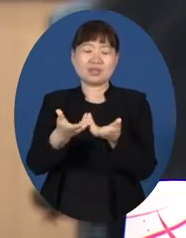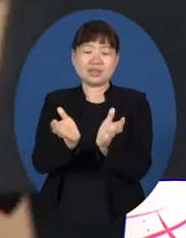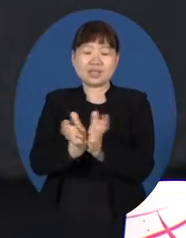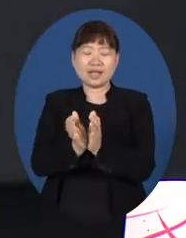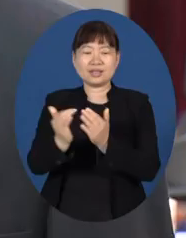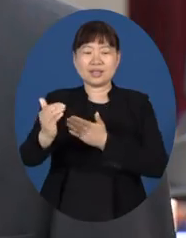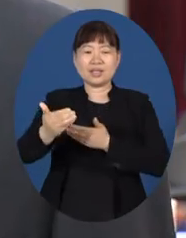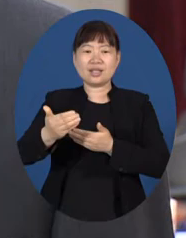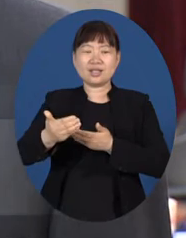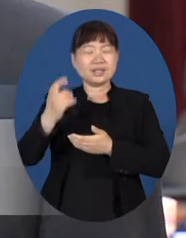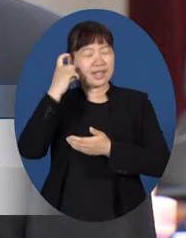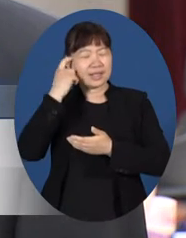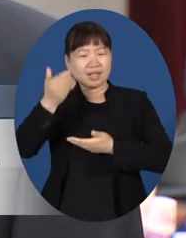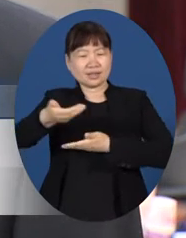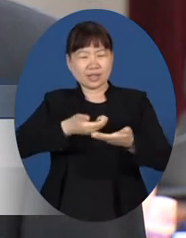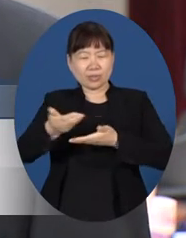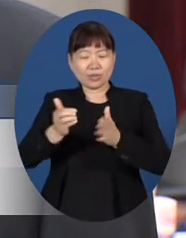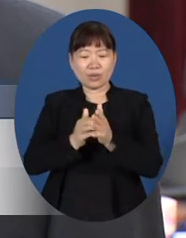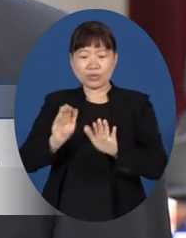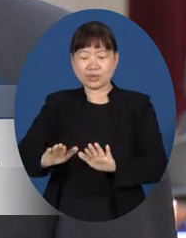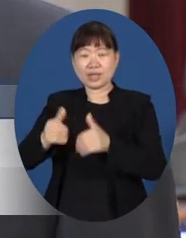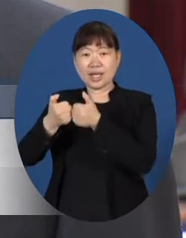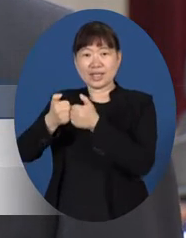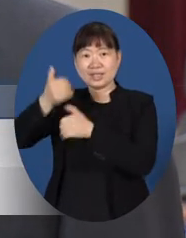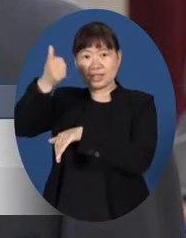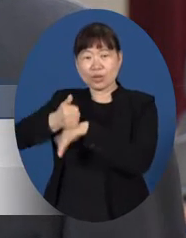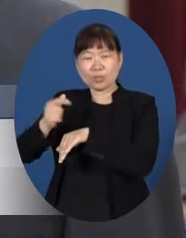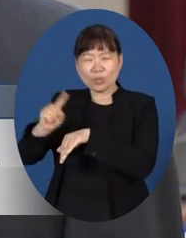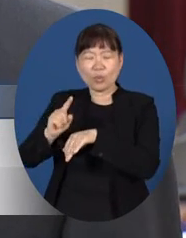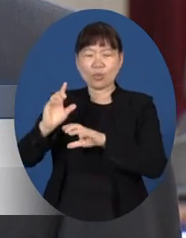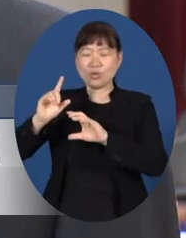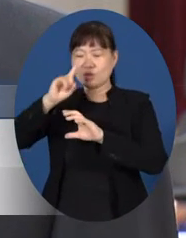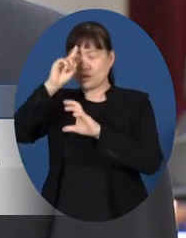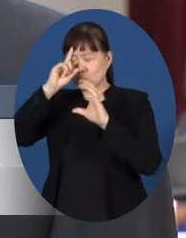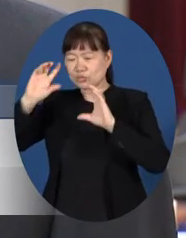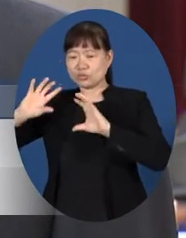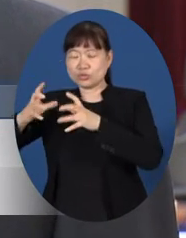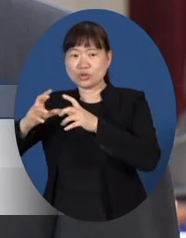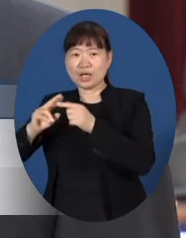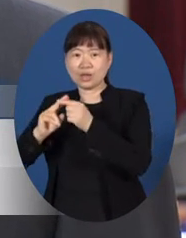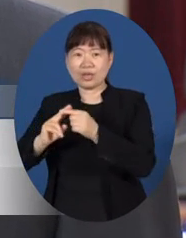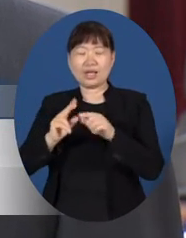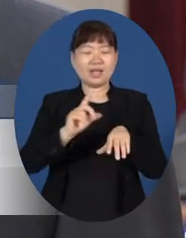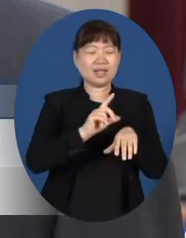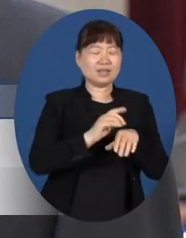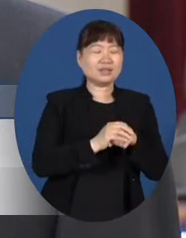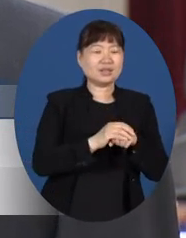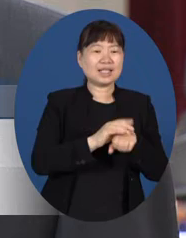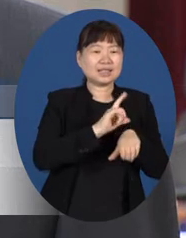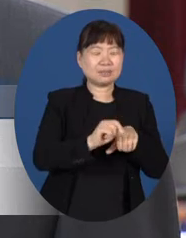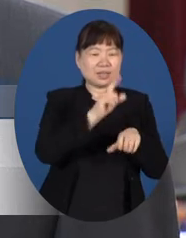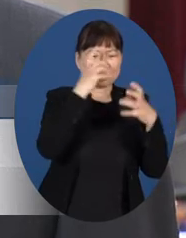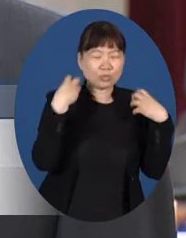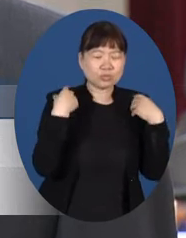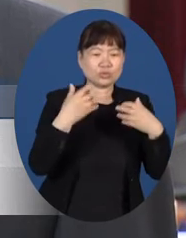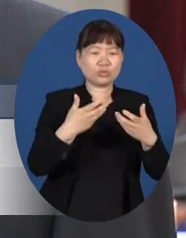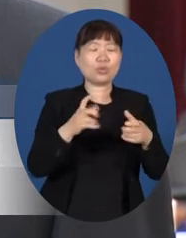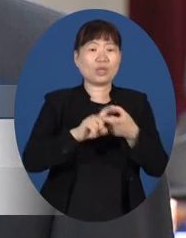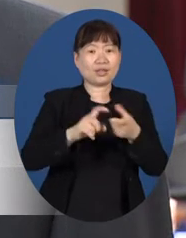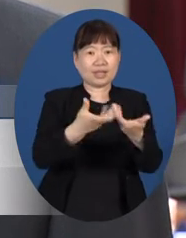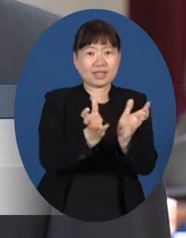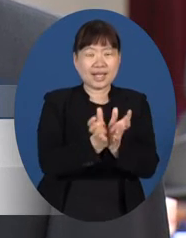씁니다 오늘 회의에서는 국가와 지자체 간의 도로 계획의 추진 방향을 공유하고 향후 에 어